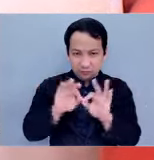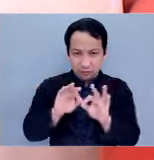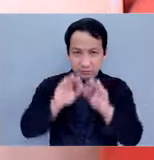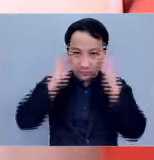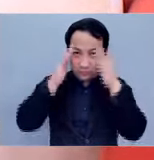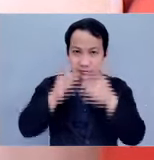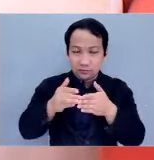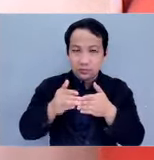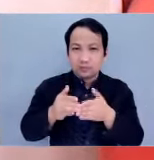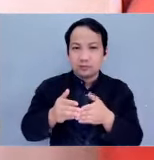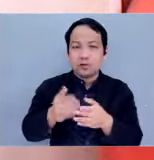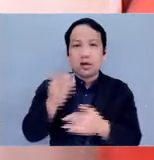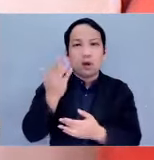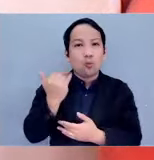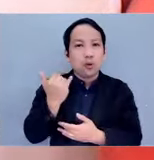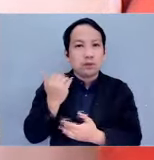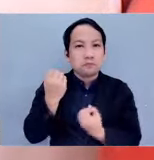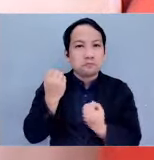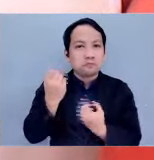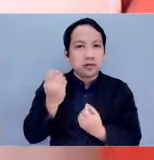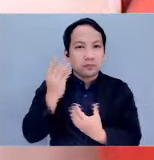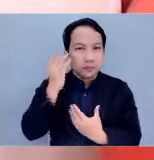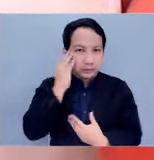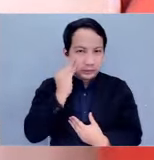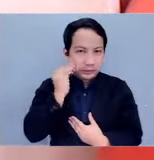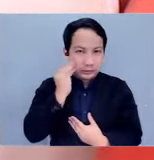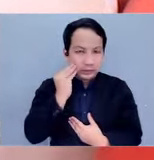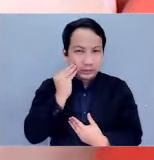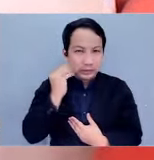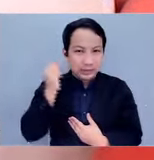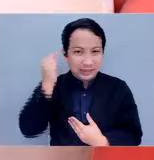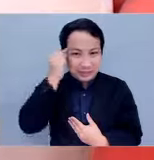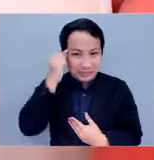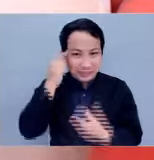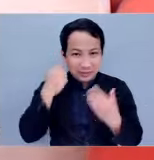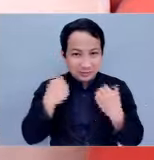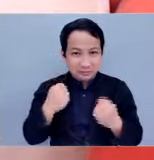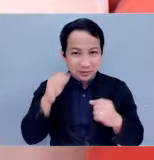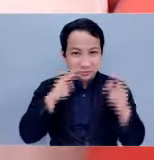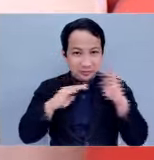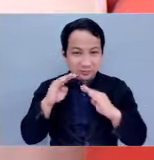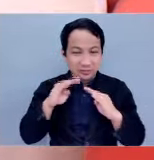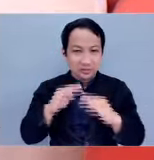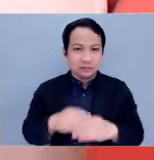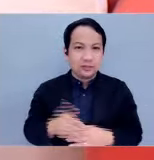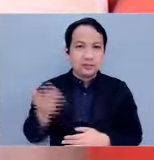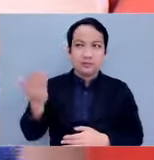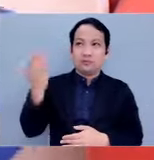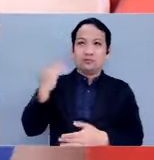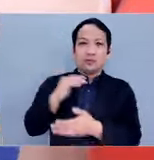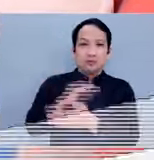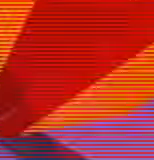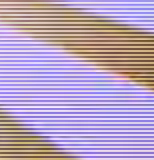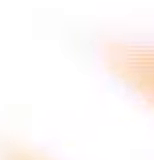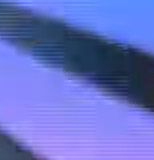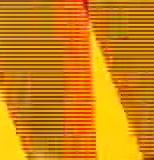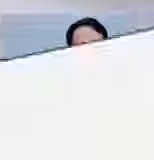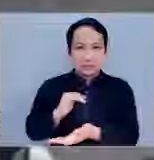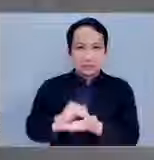lalo't dumami pa ang nakararanas na ng problema sa mental health ng magpandemya. Ito po ang sabi ni Doc.